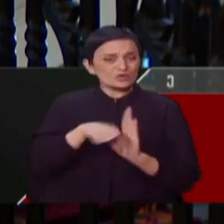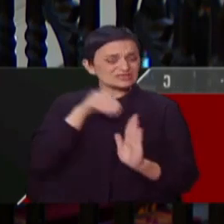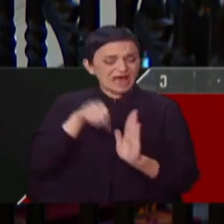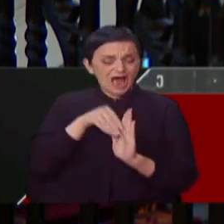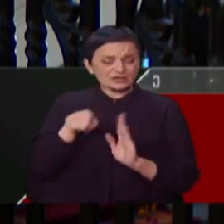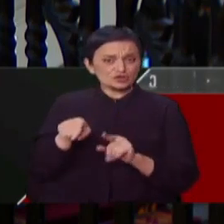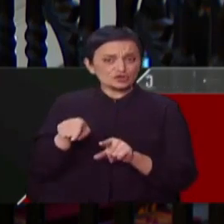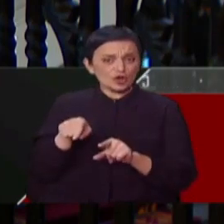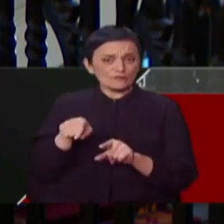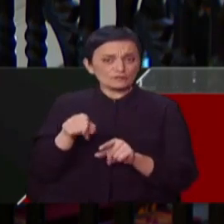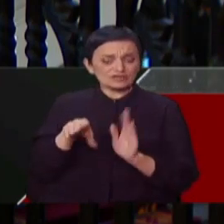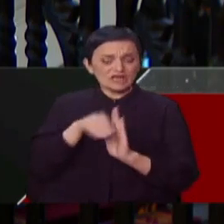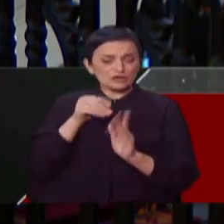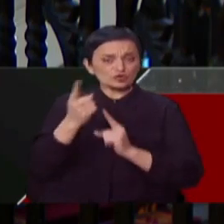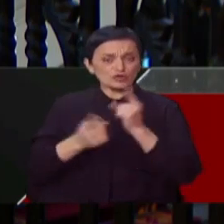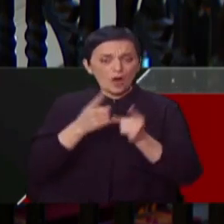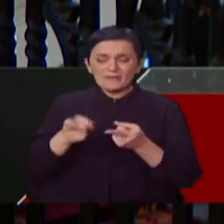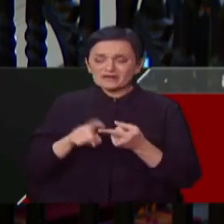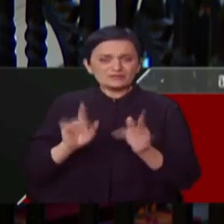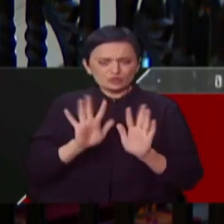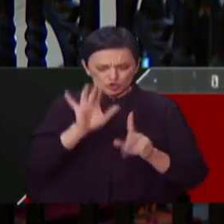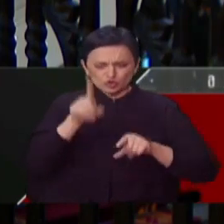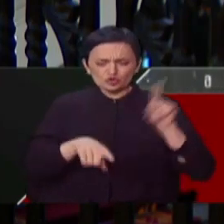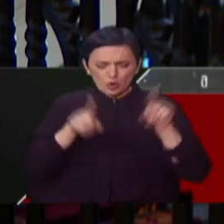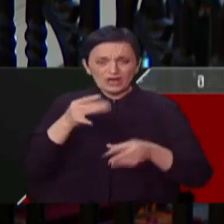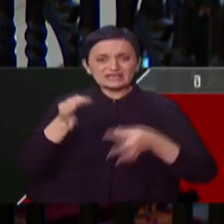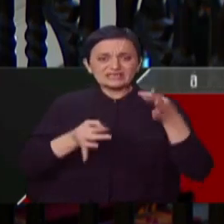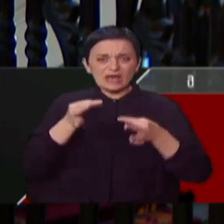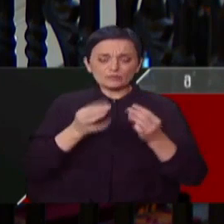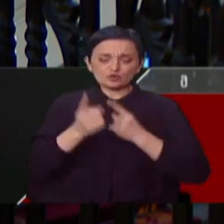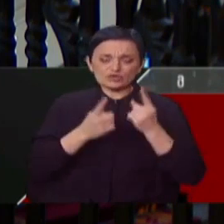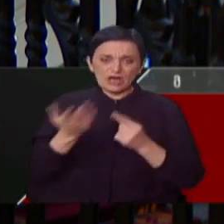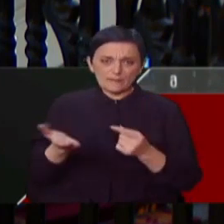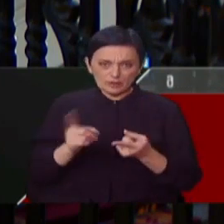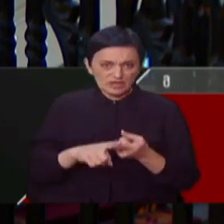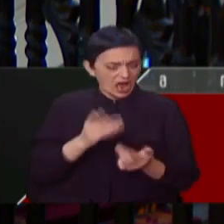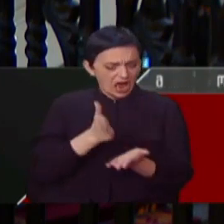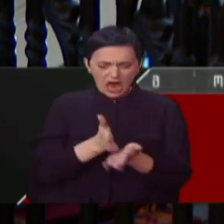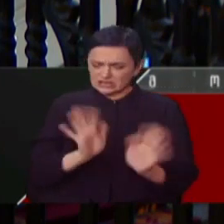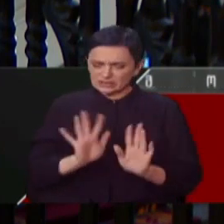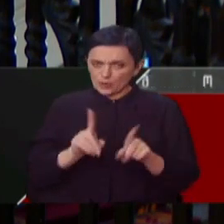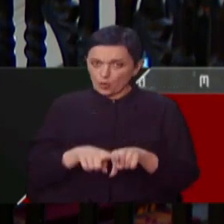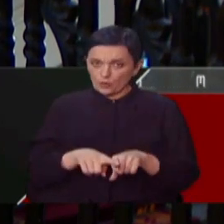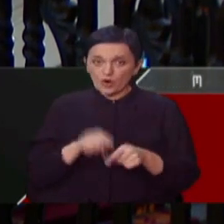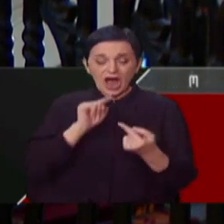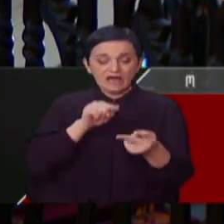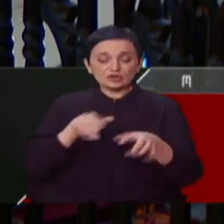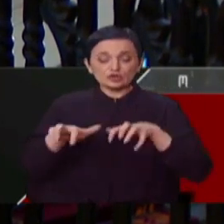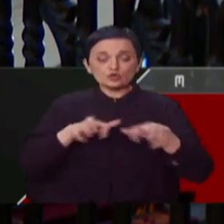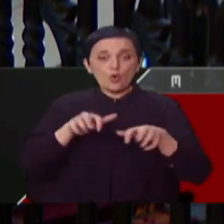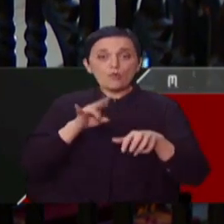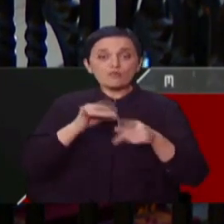saarchevno თქვათ რეფორმასთან დაკავშირებით, არამედ ზოგადად სასამართლო რეფორმასთან დაკავშირებით არ არსებობს ესეთი. ანტიკორუფციულ